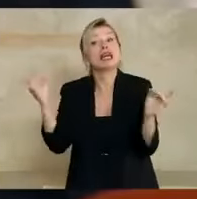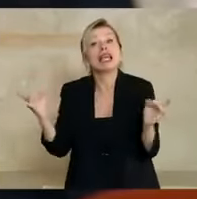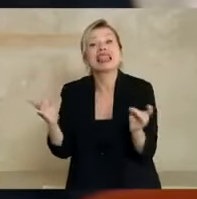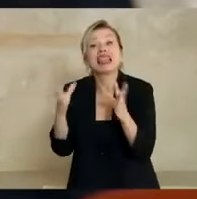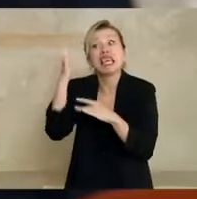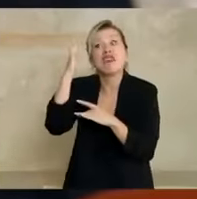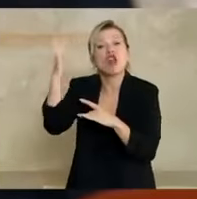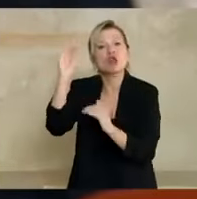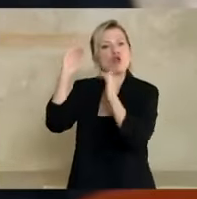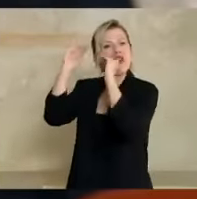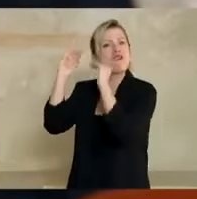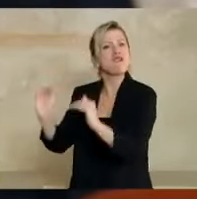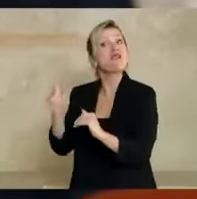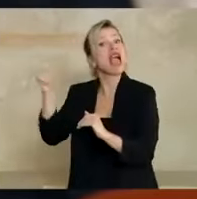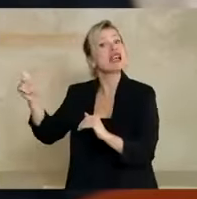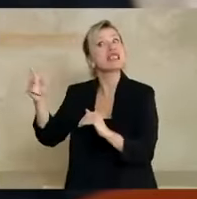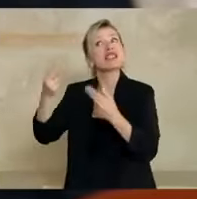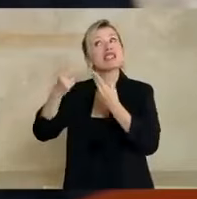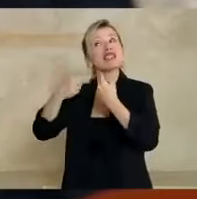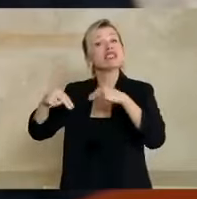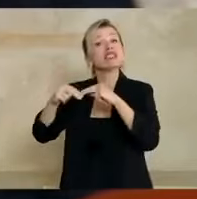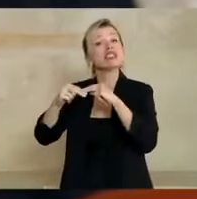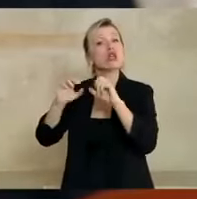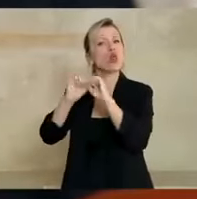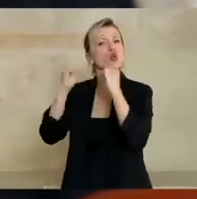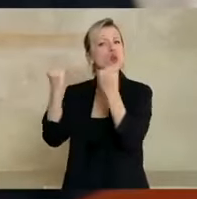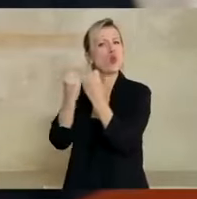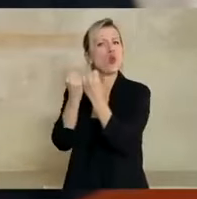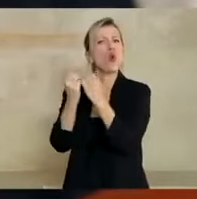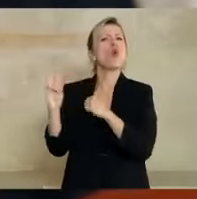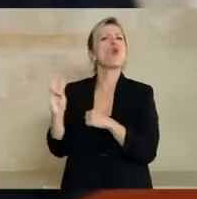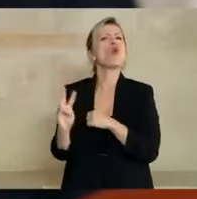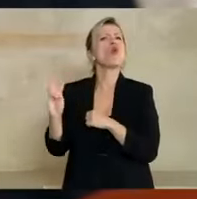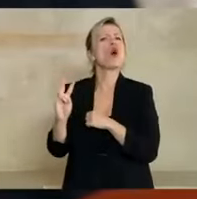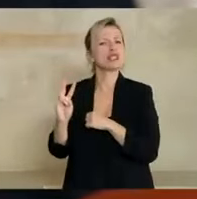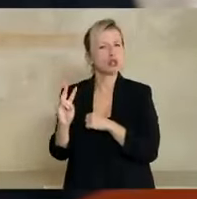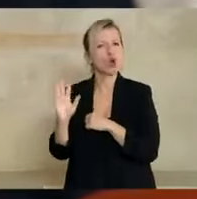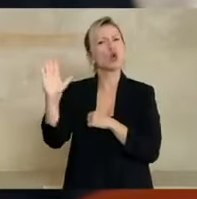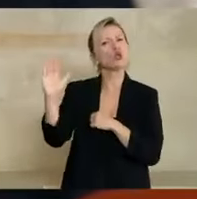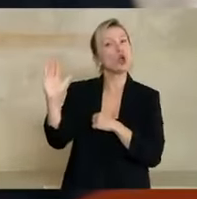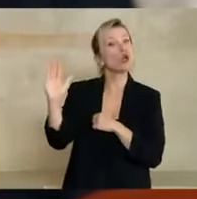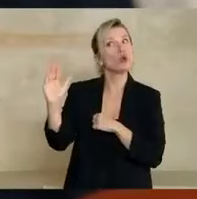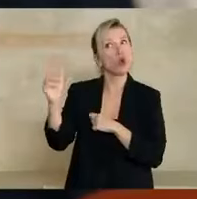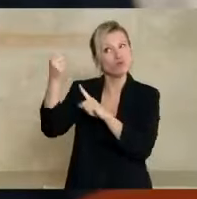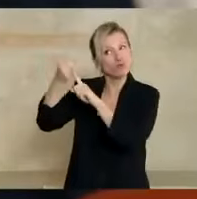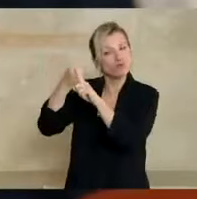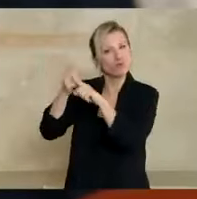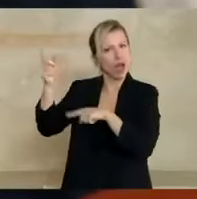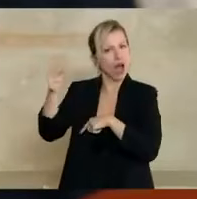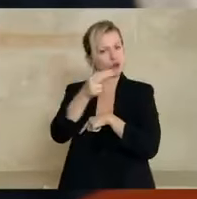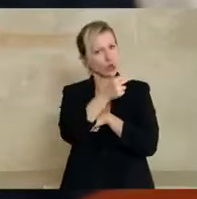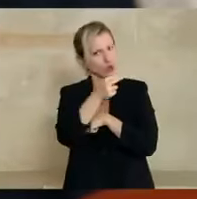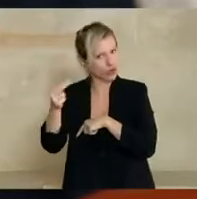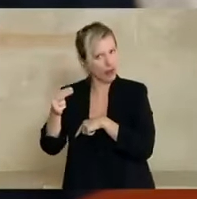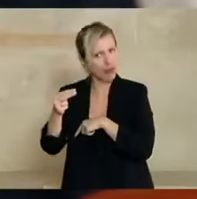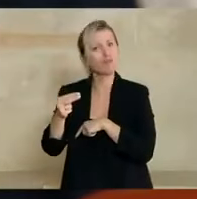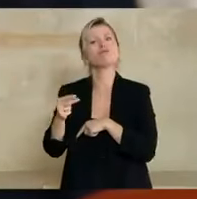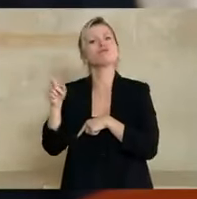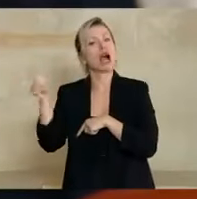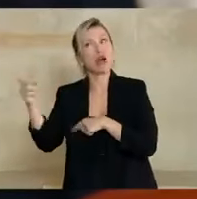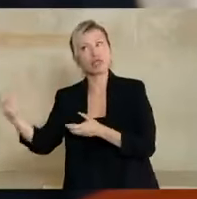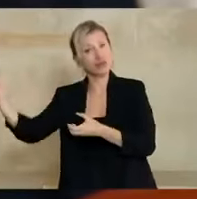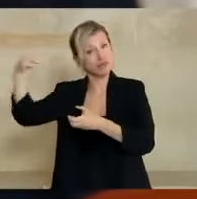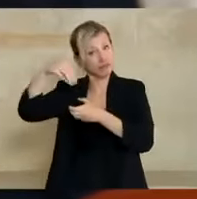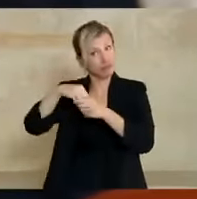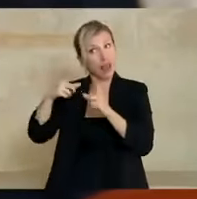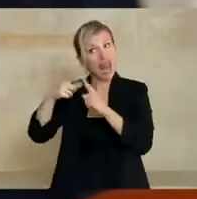Βόρεια Μακεδονία στη Σύνοδο Κορυφής του ΝΑΤΟ στην Ουάσιγκτον στις 9 με 11 Ιουλίου? Η γειτονική χώρα εντάχθηκε στο ΝΑΤΟ ακριβώς επειδή υποτίθεται λύθηκε